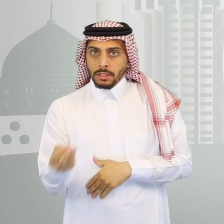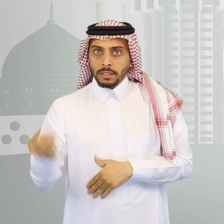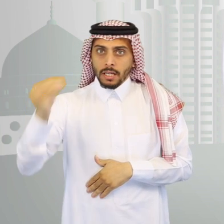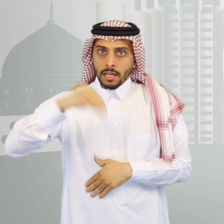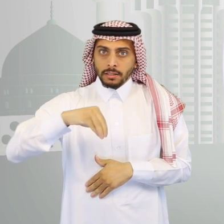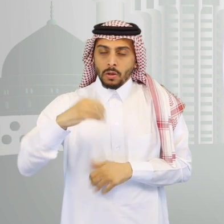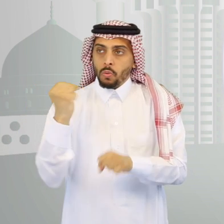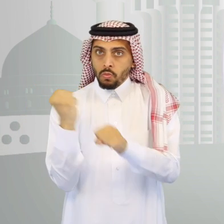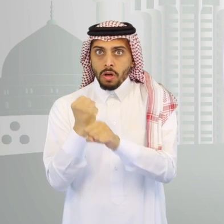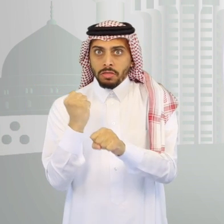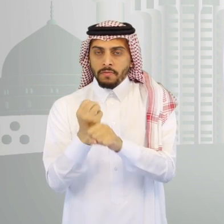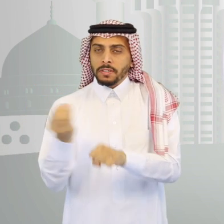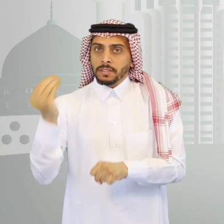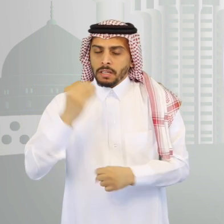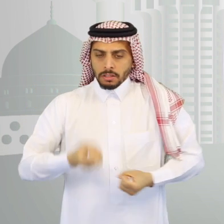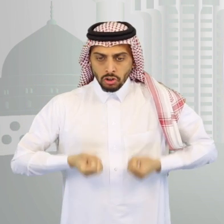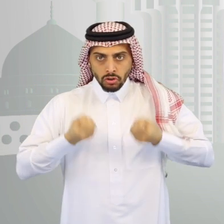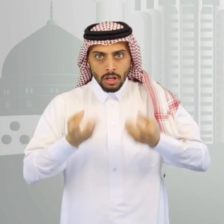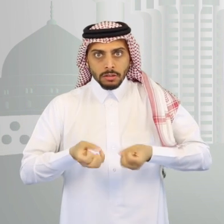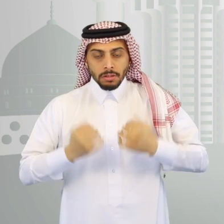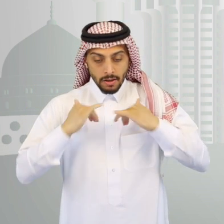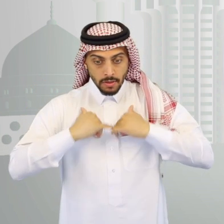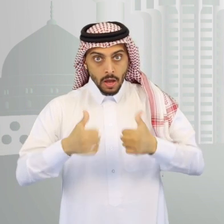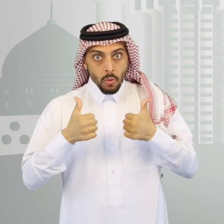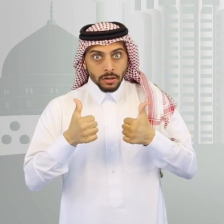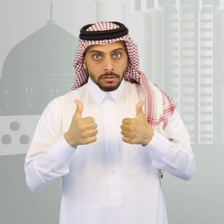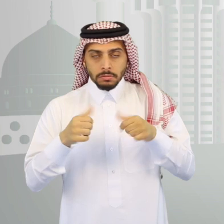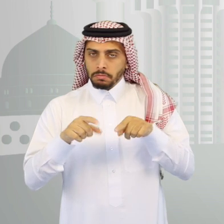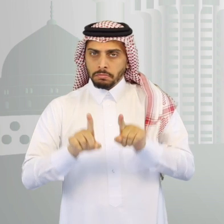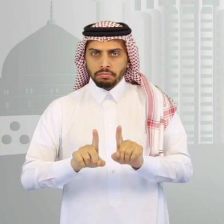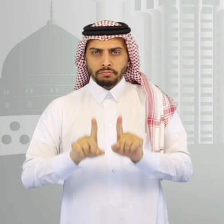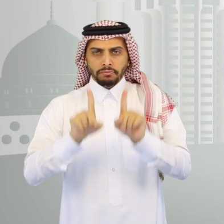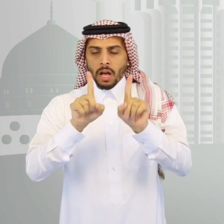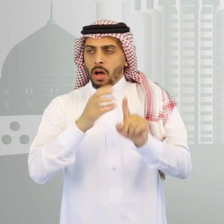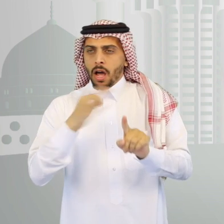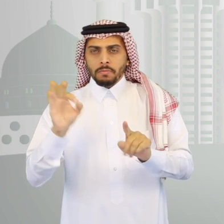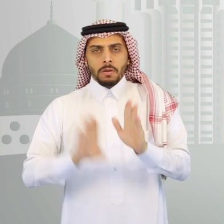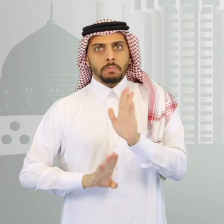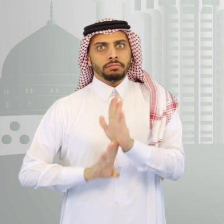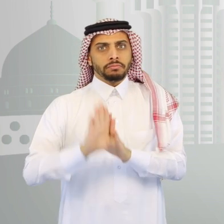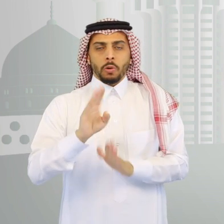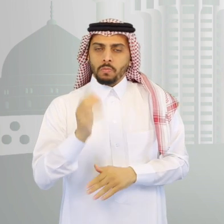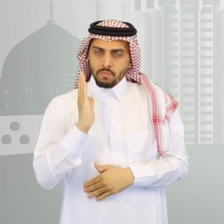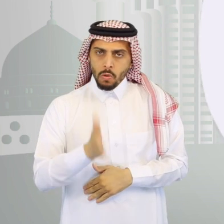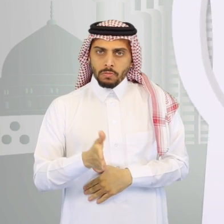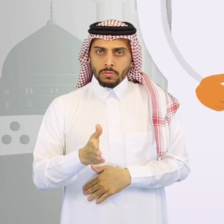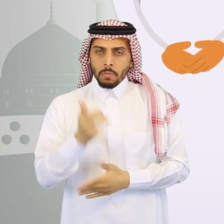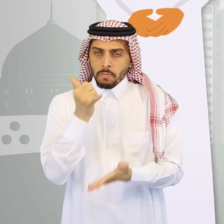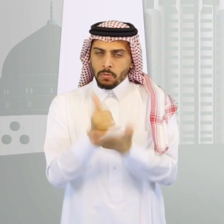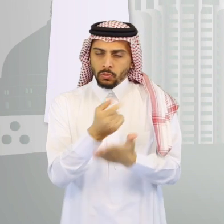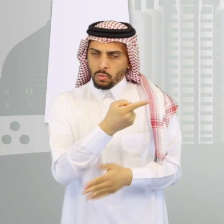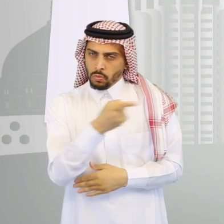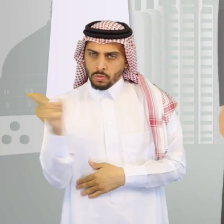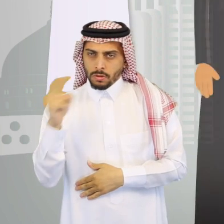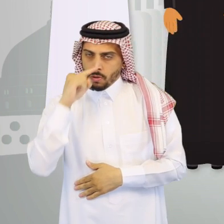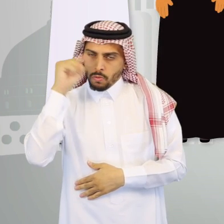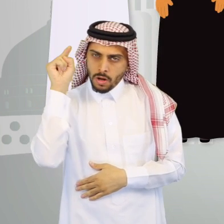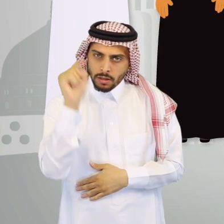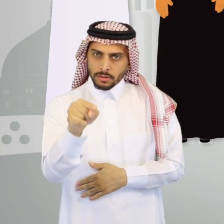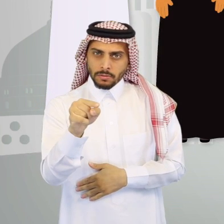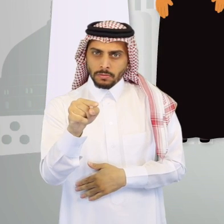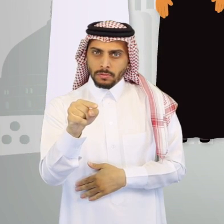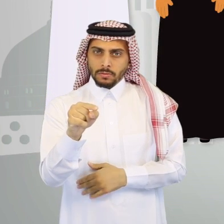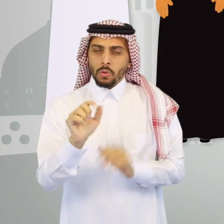وزياده فرص العمل والانتاجيه ان الصحه النفسيه هي مسؤوليه الجميع ويجب على